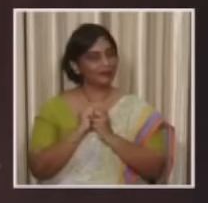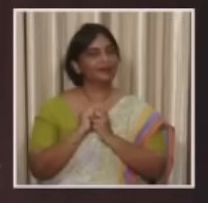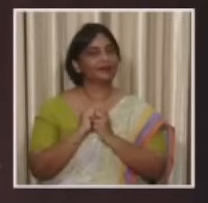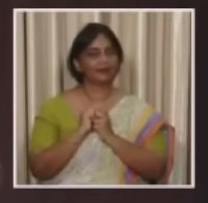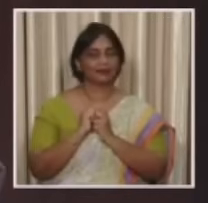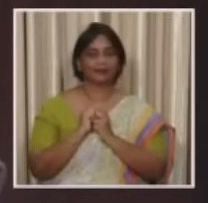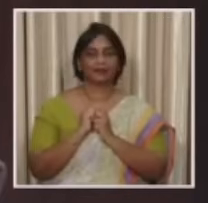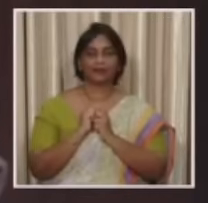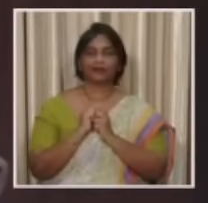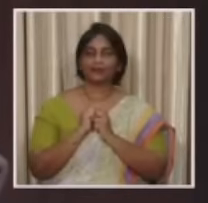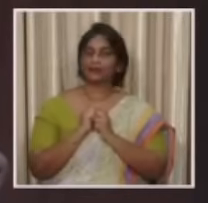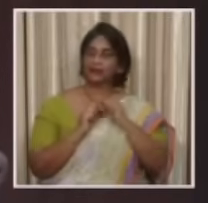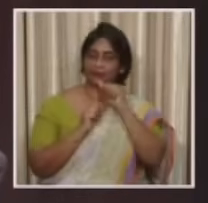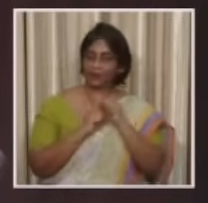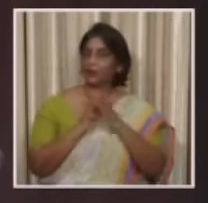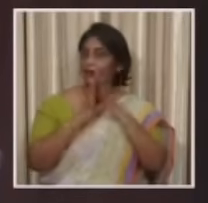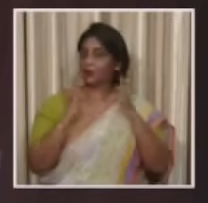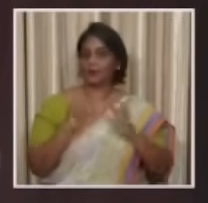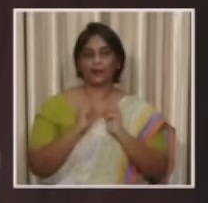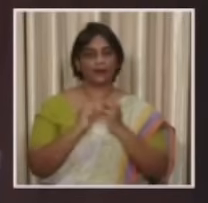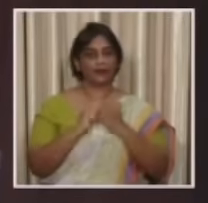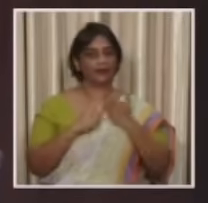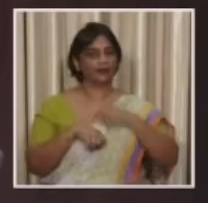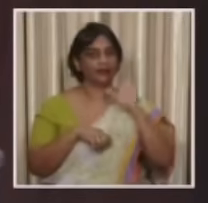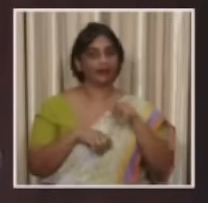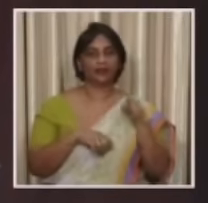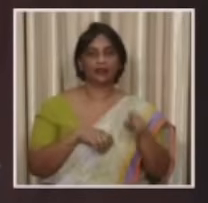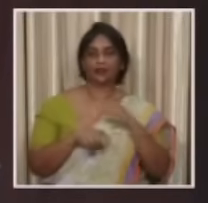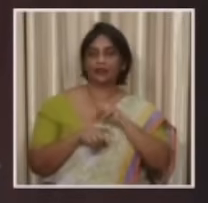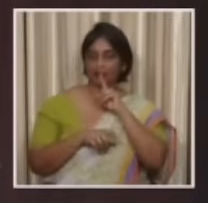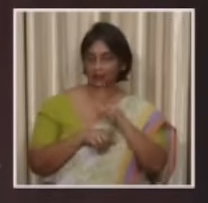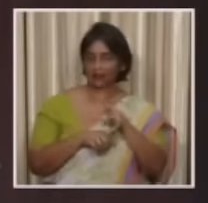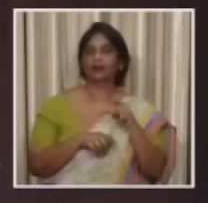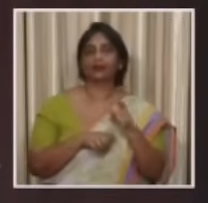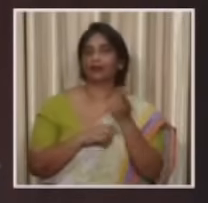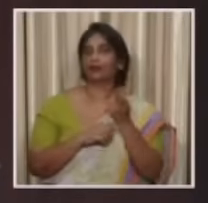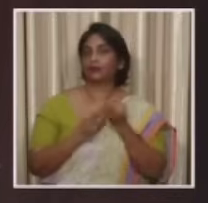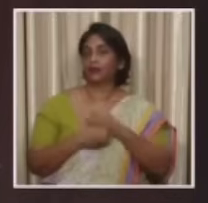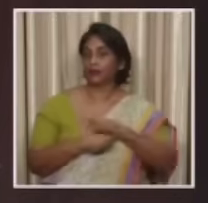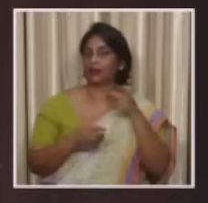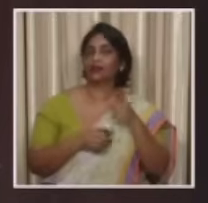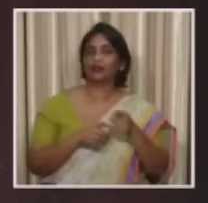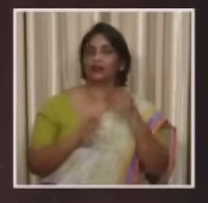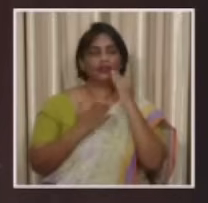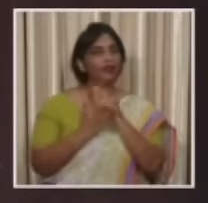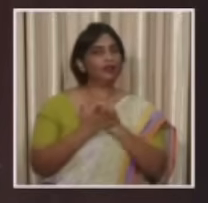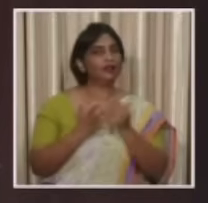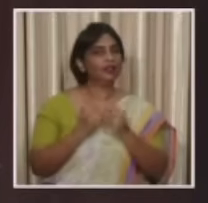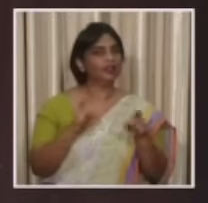ඇත්ත වශයෙන් විශාල අර්බුදයකට වැටලා තියෙන වෙලාවේ නිකුත් කළා තියෙන ප්‍රමාණය. කරු මුලාසන